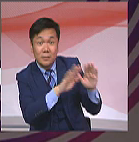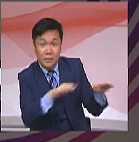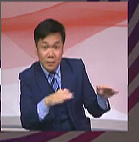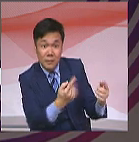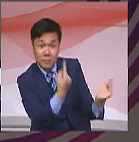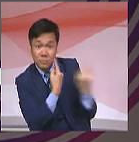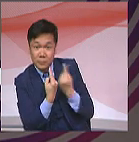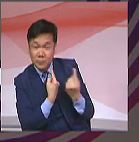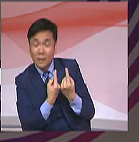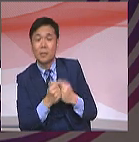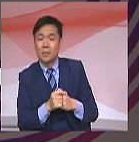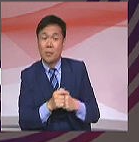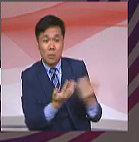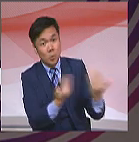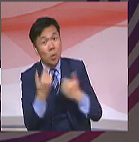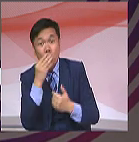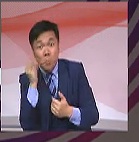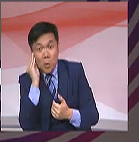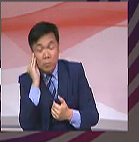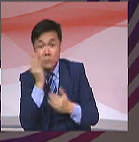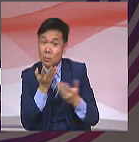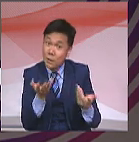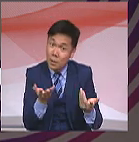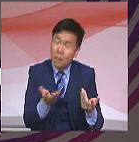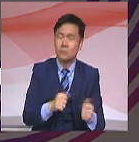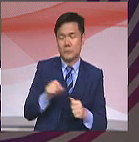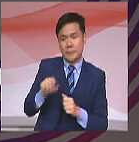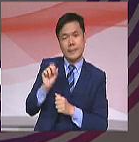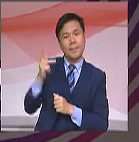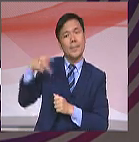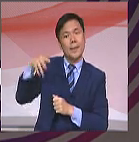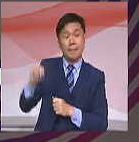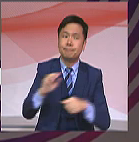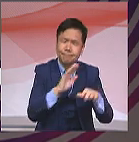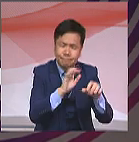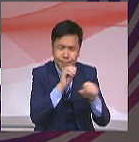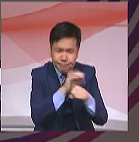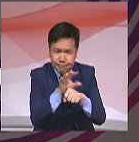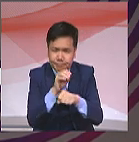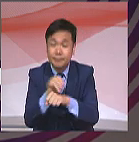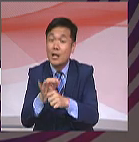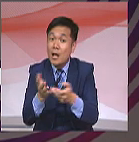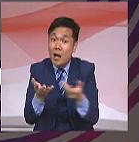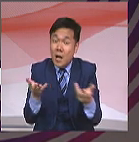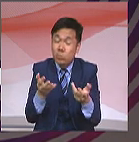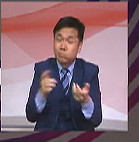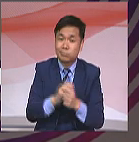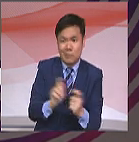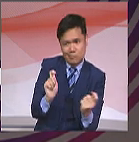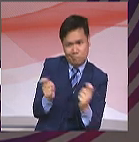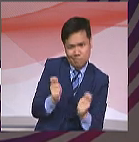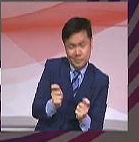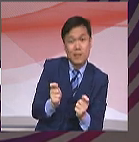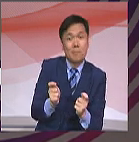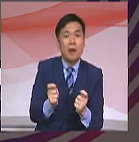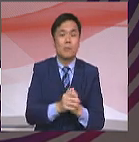telah mengesyorkan kepada sekolah-sekolah kaedah yang terbaik yang mereka boleh gunakan bagi